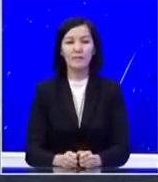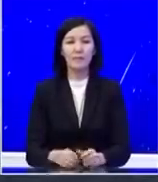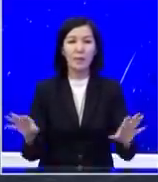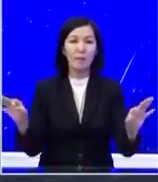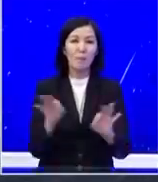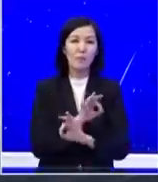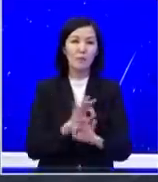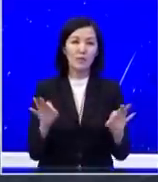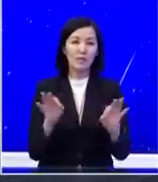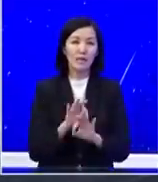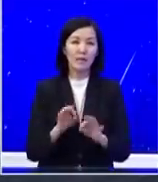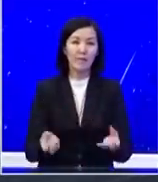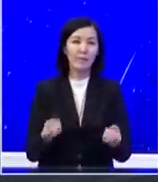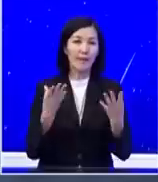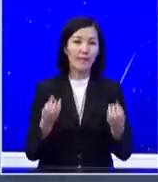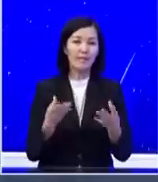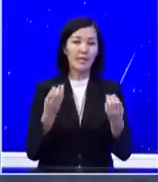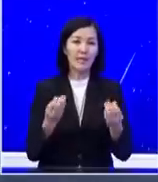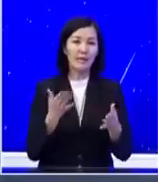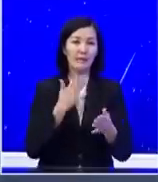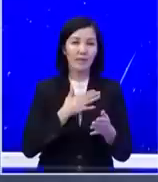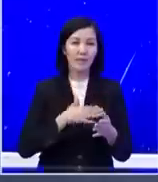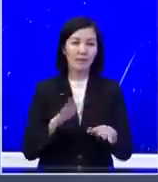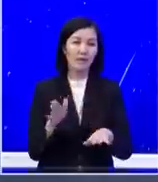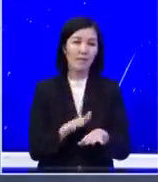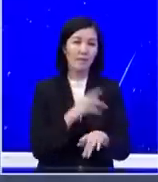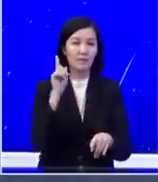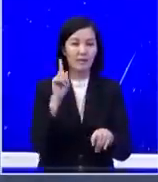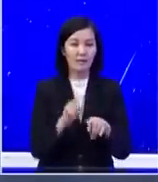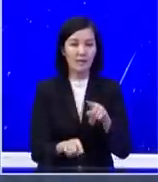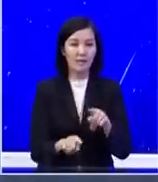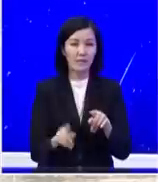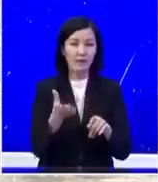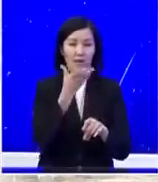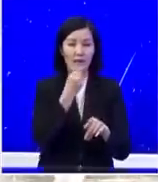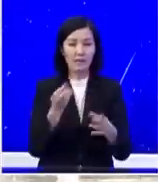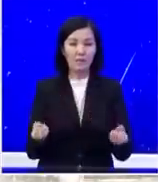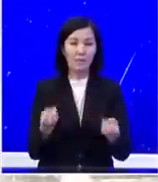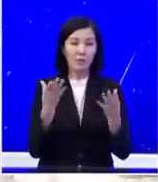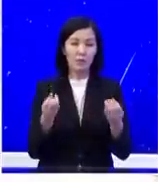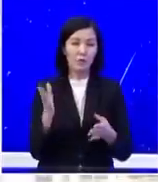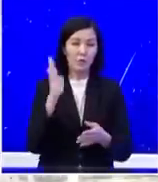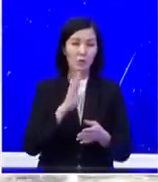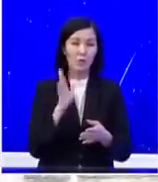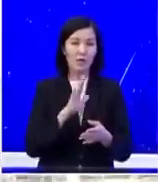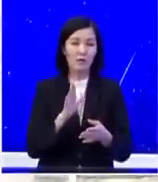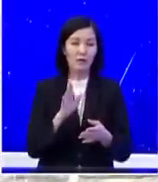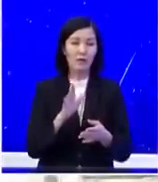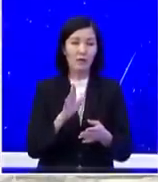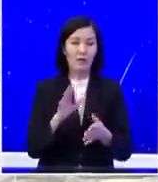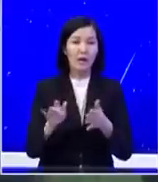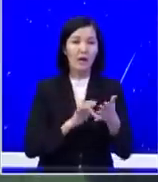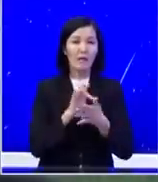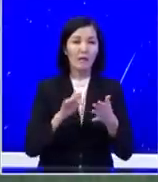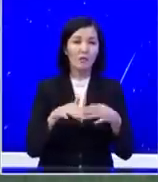Әуелеген әуен біресе атқылай, біресе саябырлай әдемі шашылған су. Айналасының аурасы керемет. Қала тұрғындары лезде